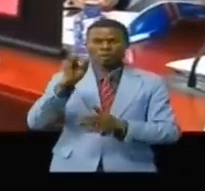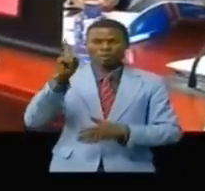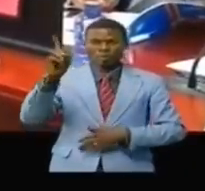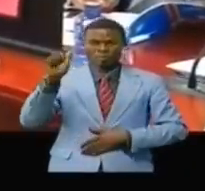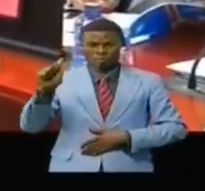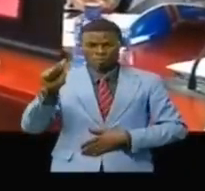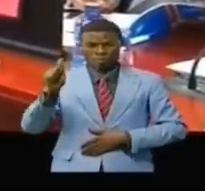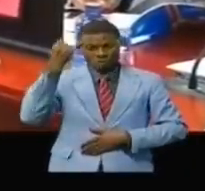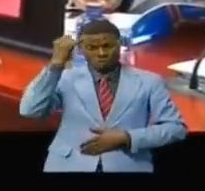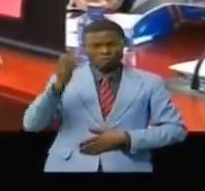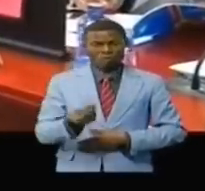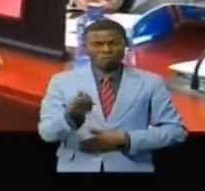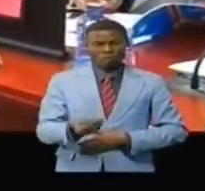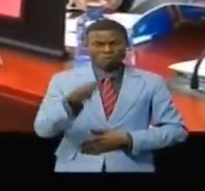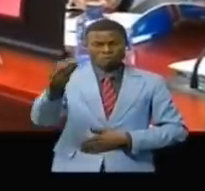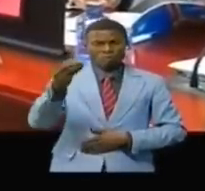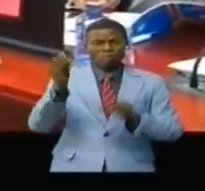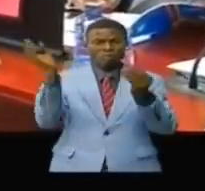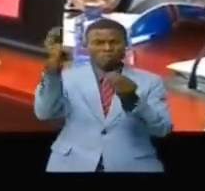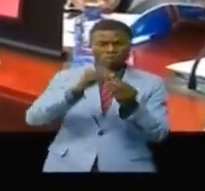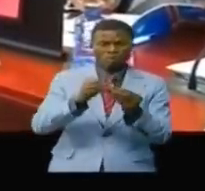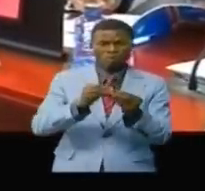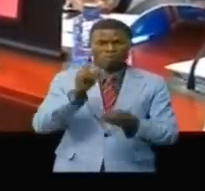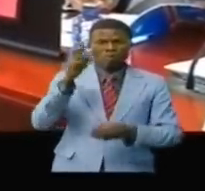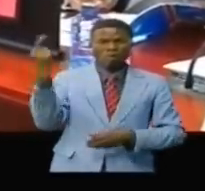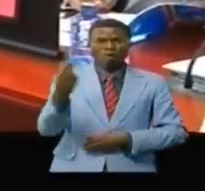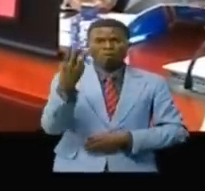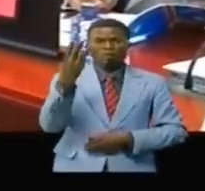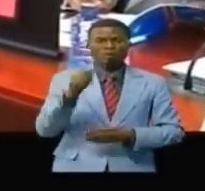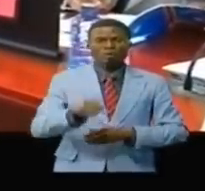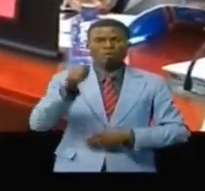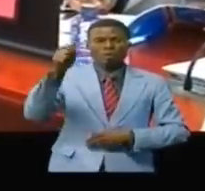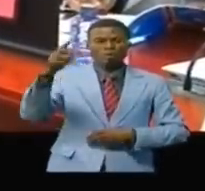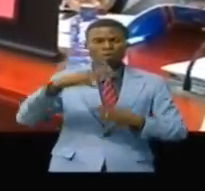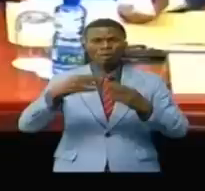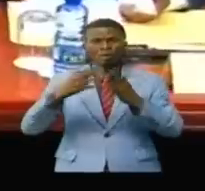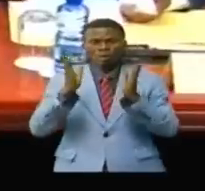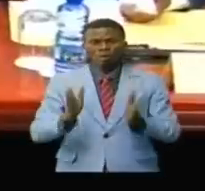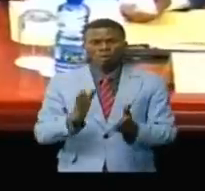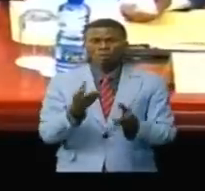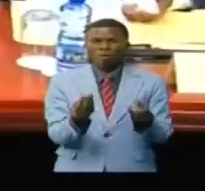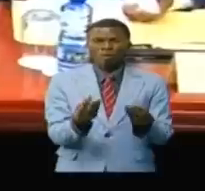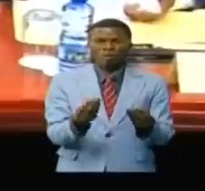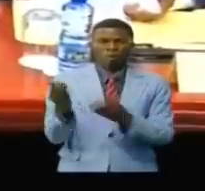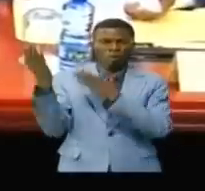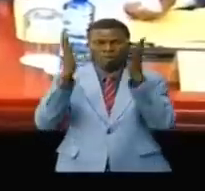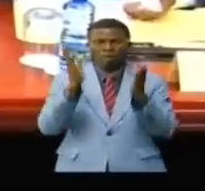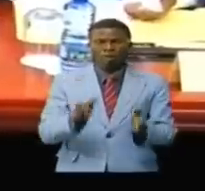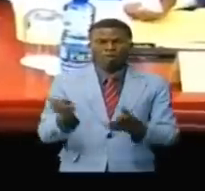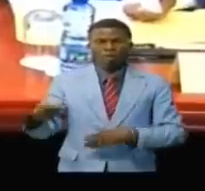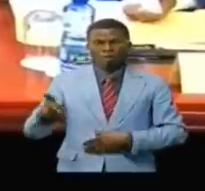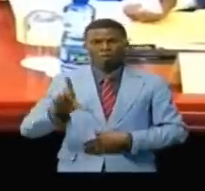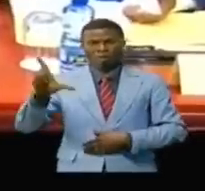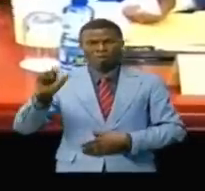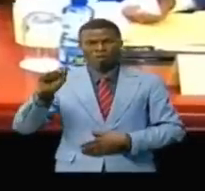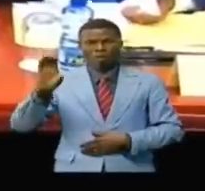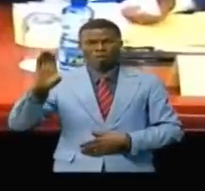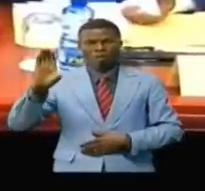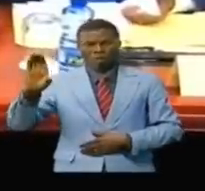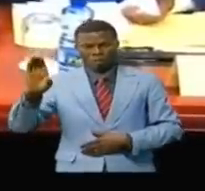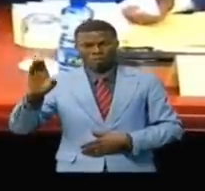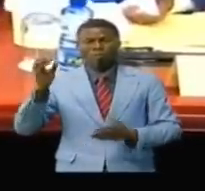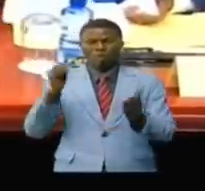au titre d'un financement additionnel de 23 millions de dollars américains au projet de facilitation du commerce dans la région de Grand Lac.